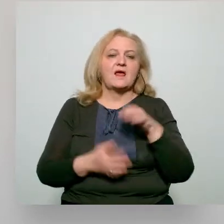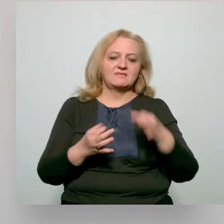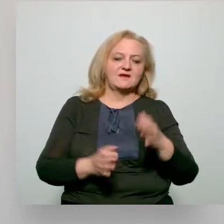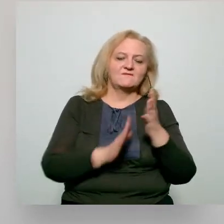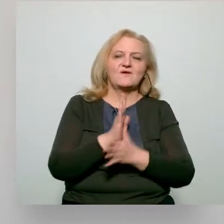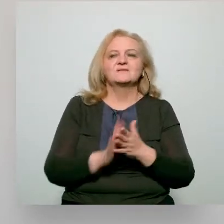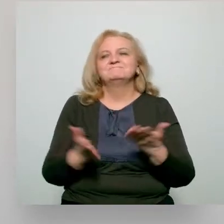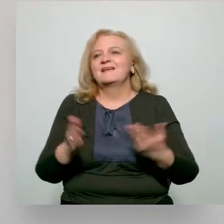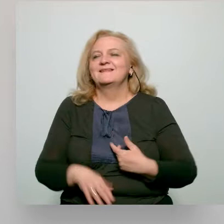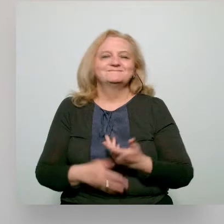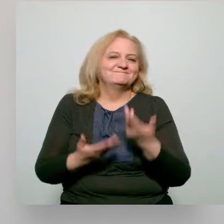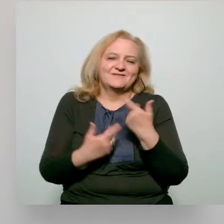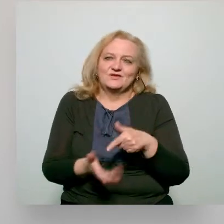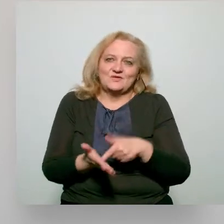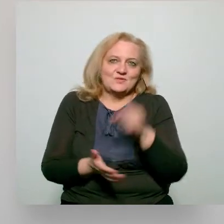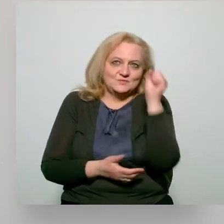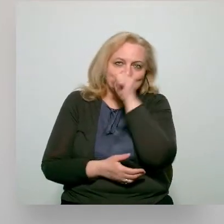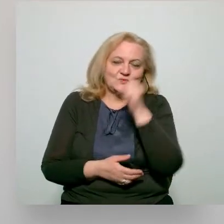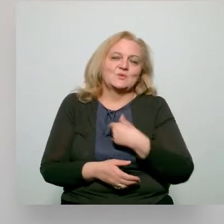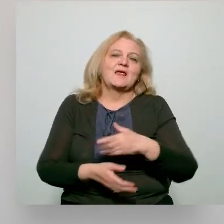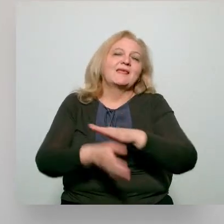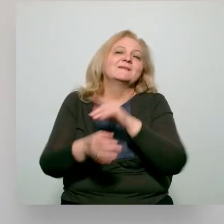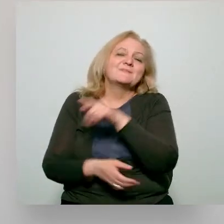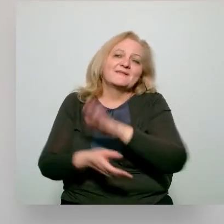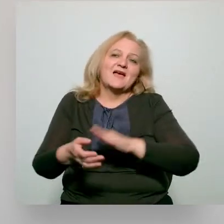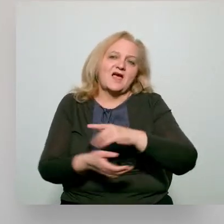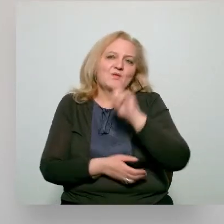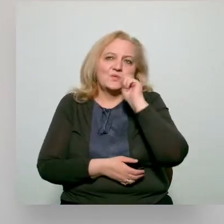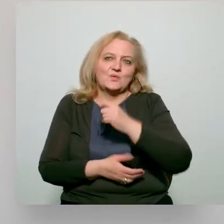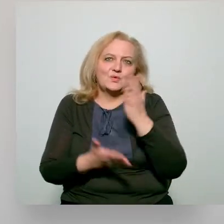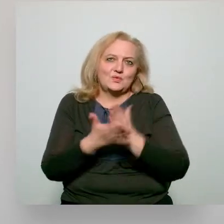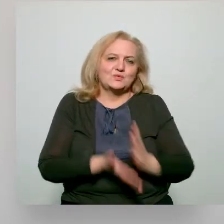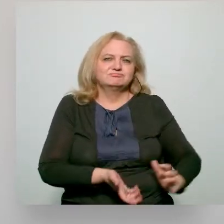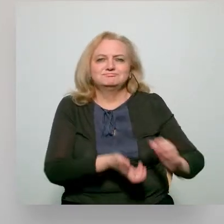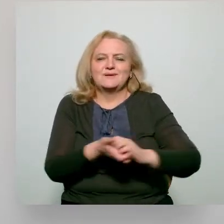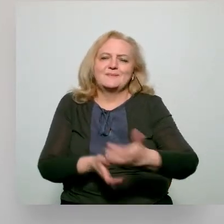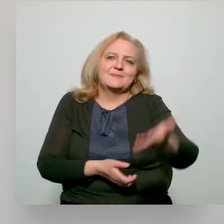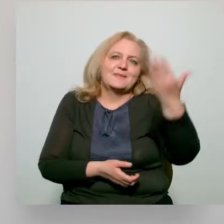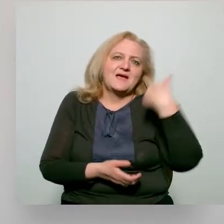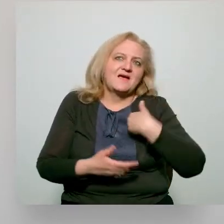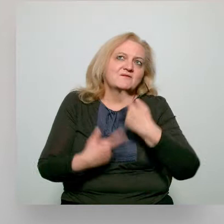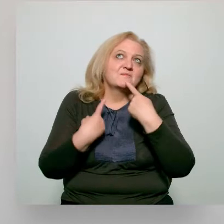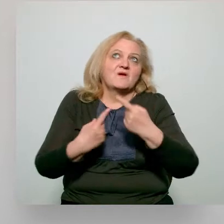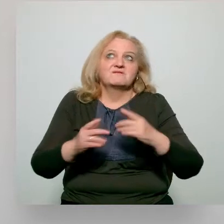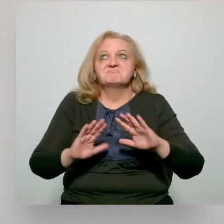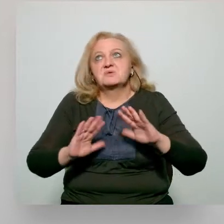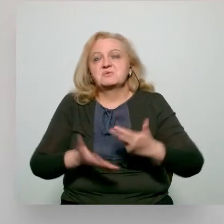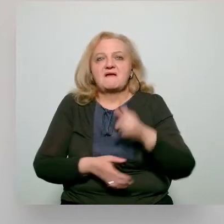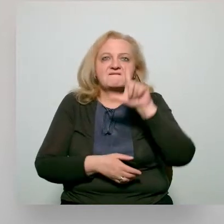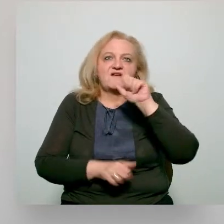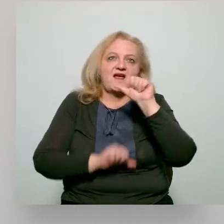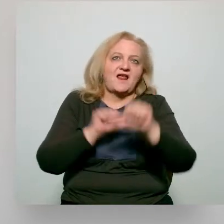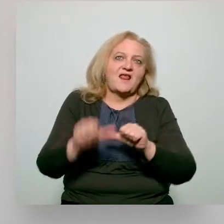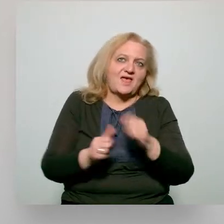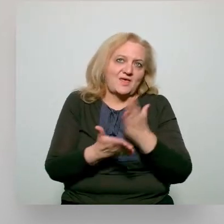naród ukraiński od dawna istnieje, przynajmniej od 200 lat można mówić o już modernnej tożsamości